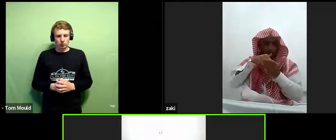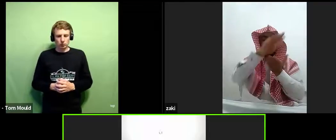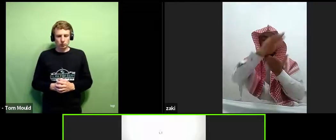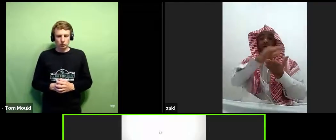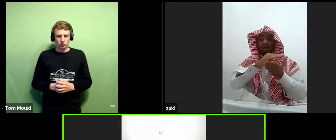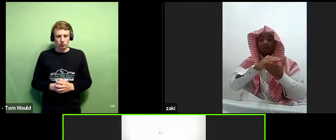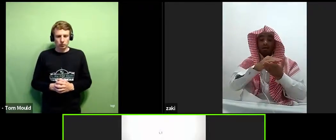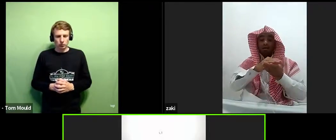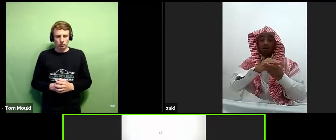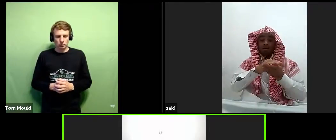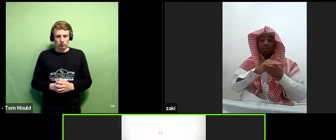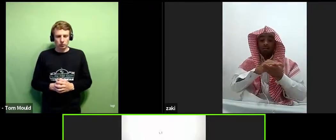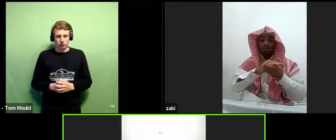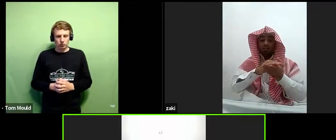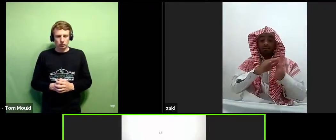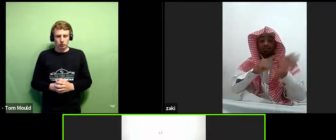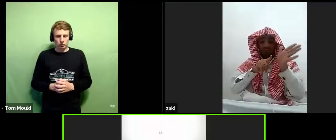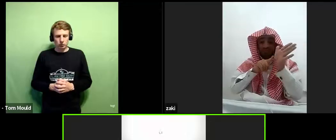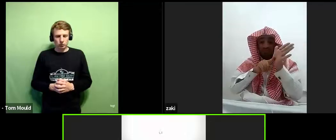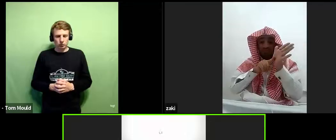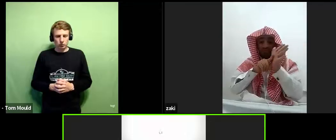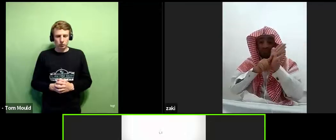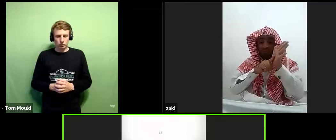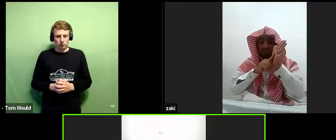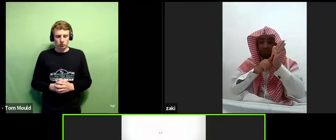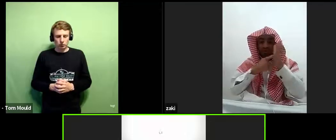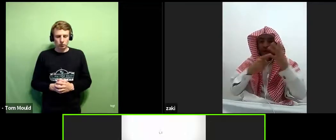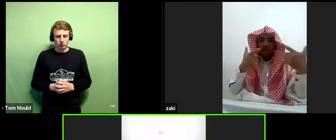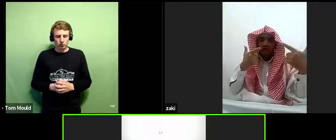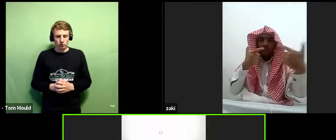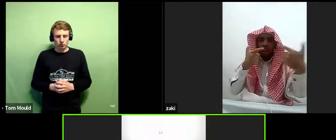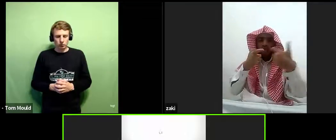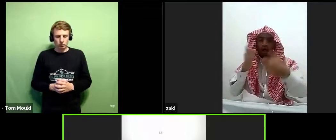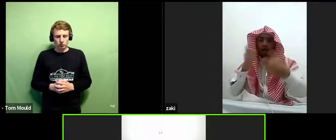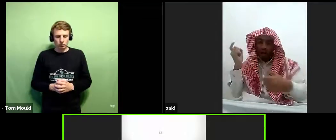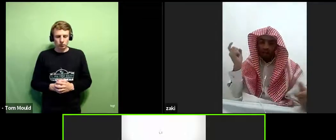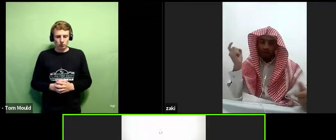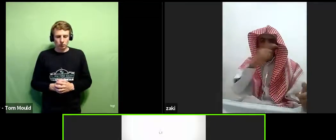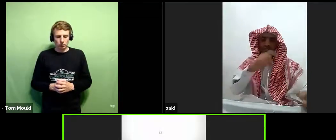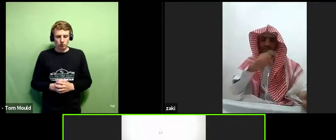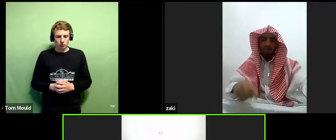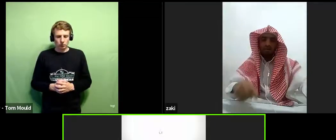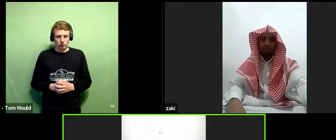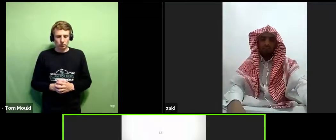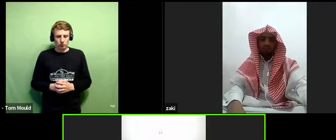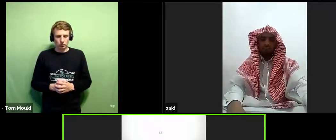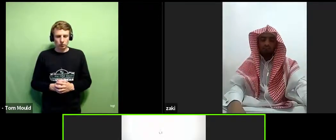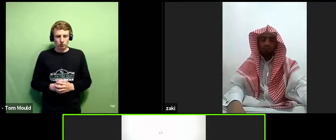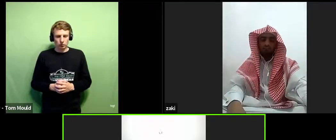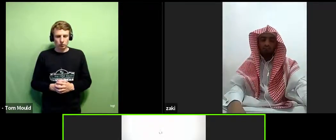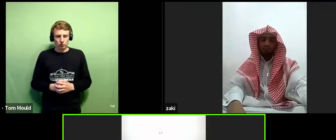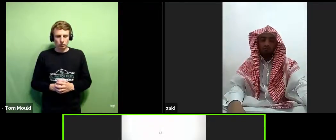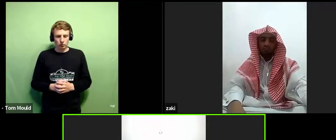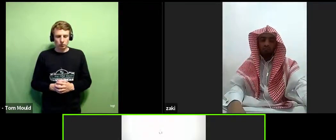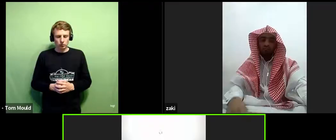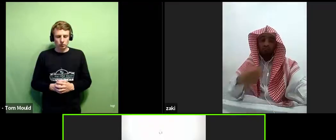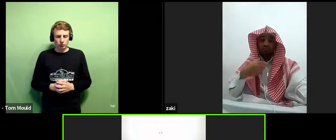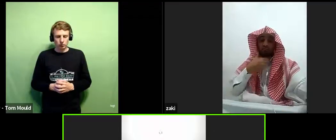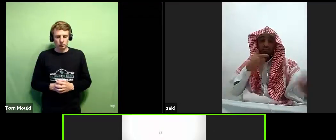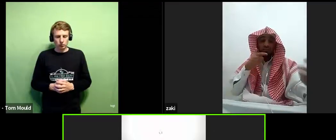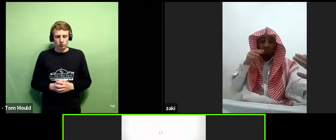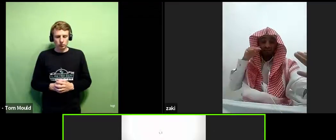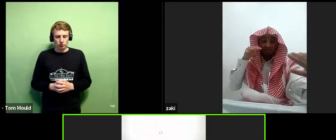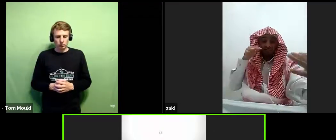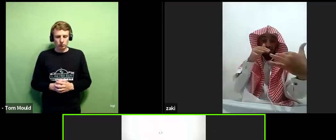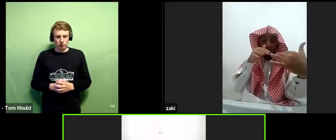وَالْفِتْنَةُ أَشَدُّ مِنَ الْقَتْلِ وَلَا تُقَاتِلُوهُمْ عِنْدَ